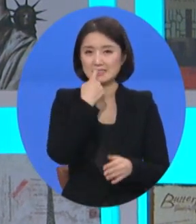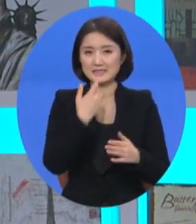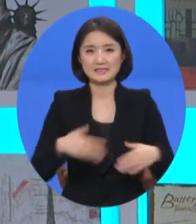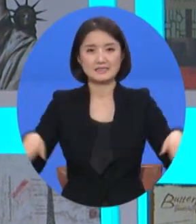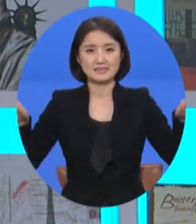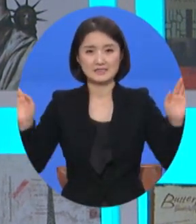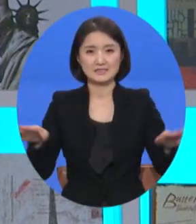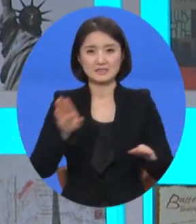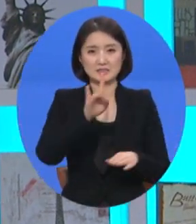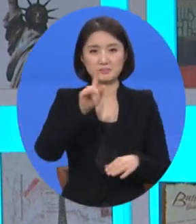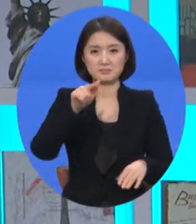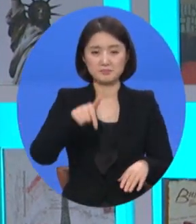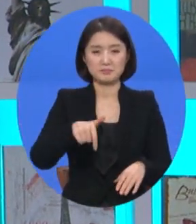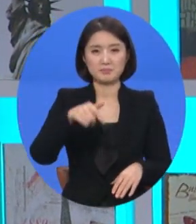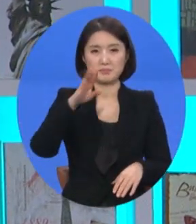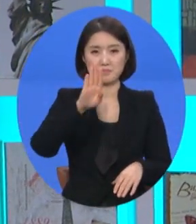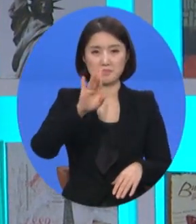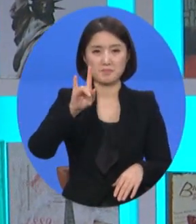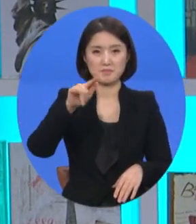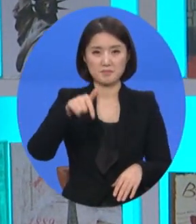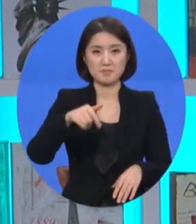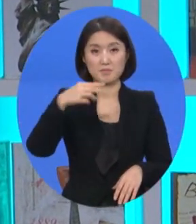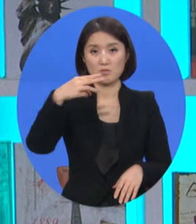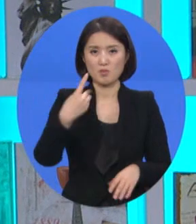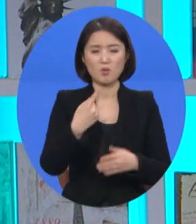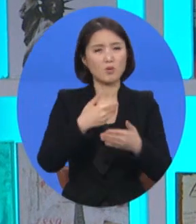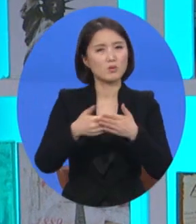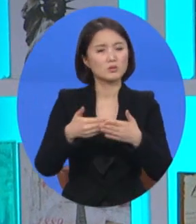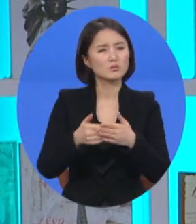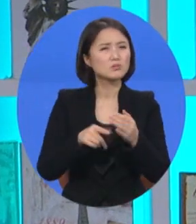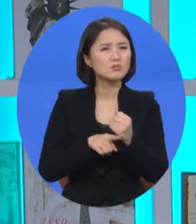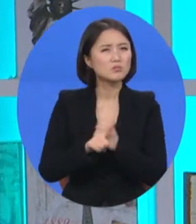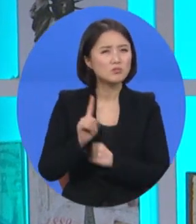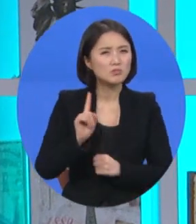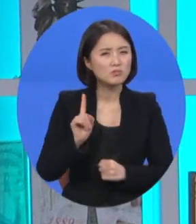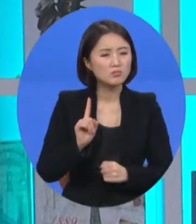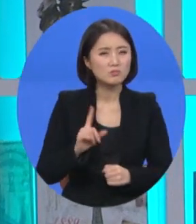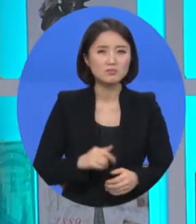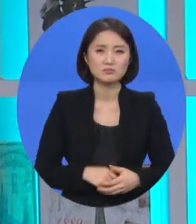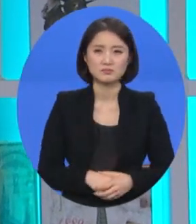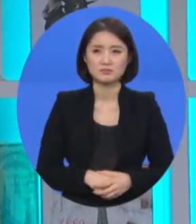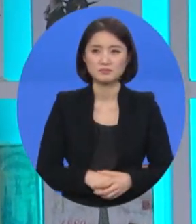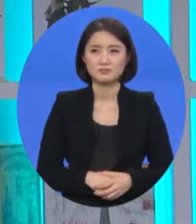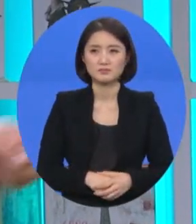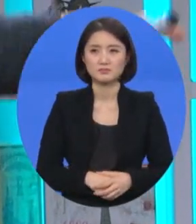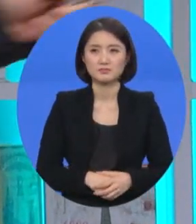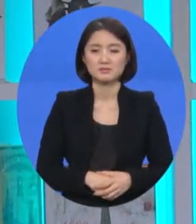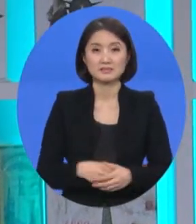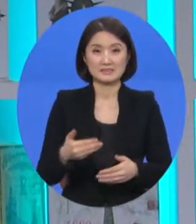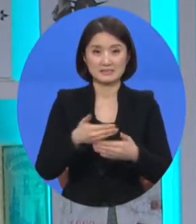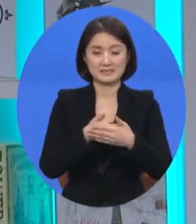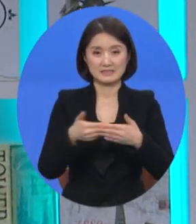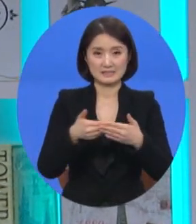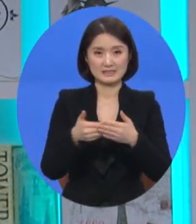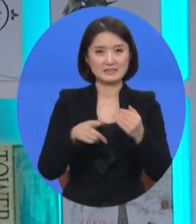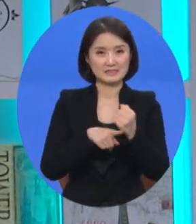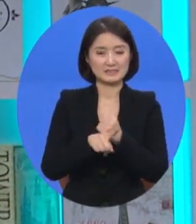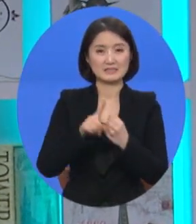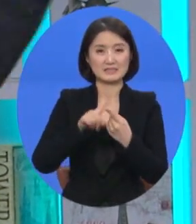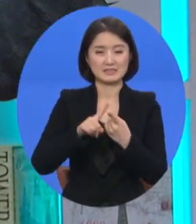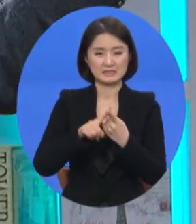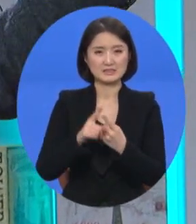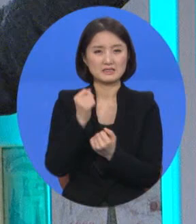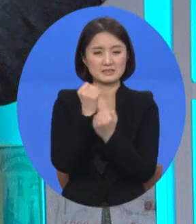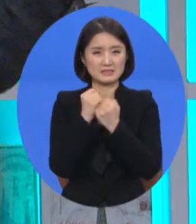그러면 또 무슨 의미를 일까요 그 의미를 먼저 설명하기 전에 이 진이라는 화가는 아마